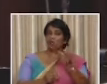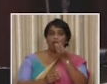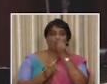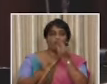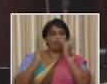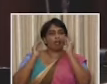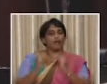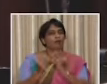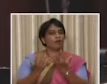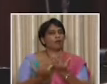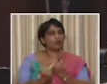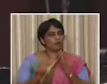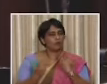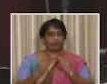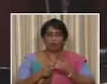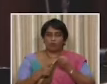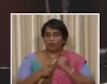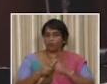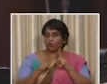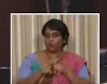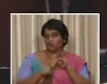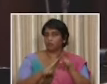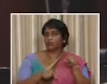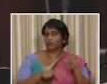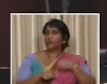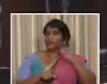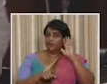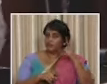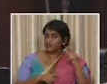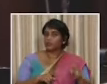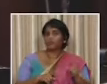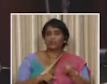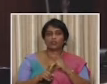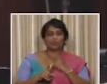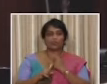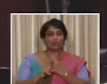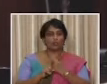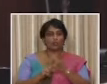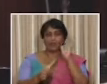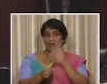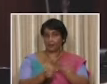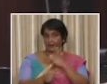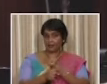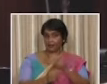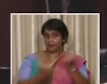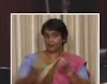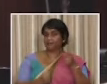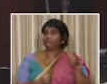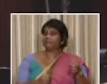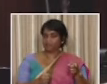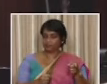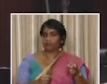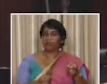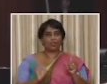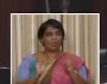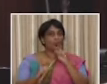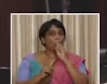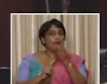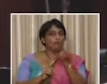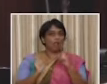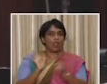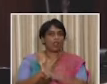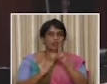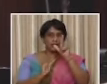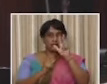ටික ලැබෙන්නෙත් නැහැ. දැන් උදාහරණයක් ගත්තොත් විශේෂයෙන්ම කුබෝටා 4-wheel ට්‍රැක්ටර් එක මේක තිබුණේ ලක්ෂ